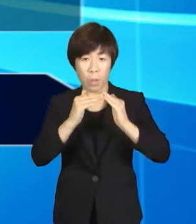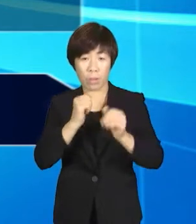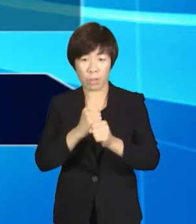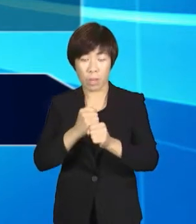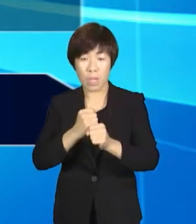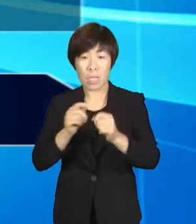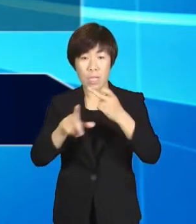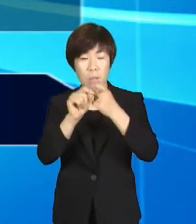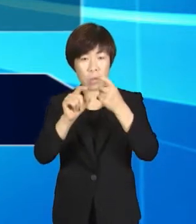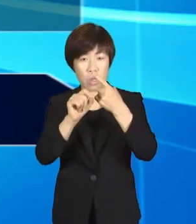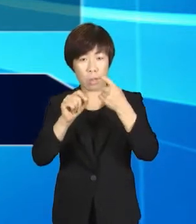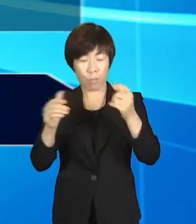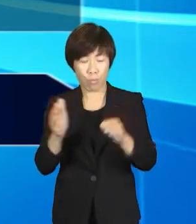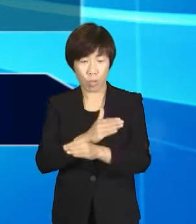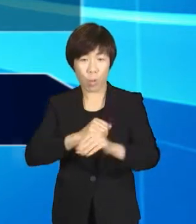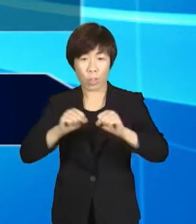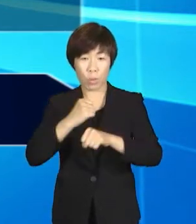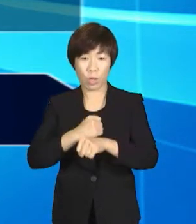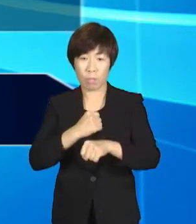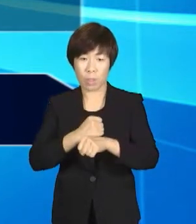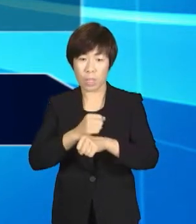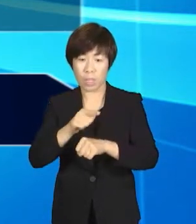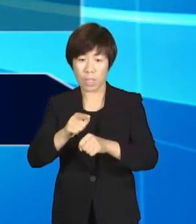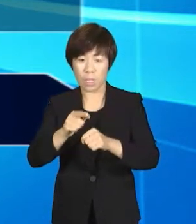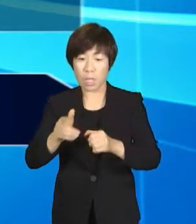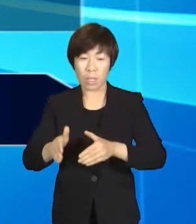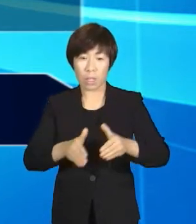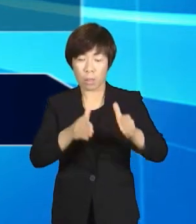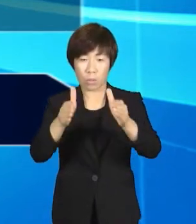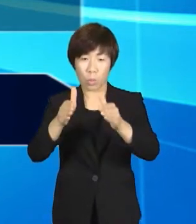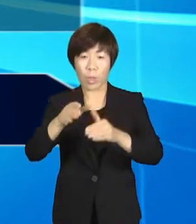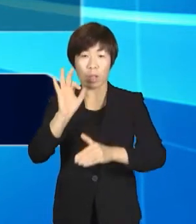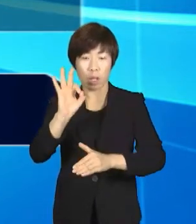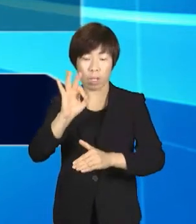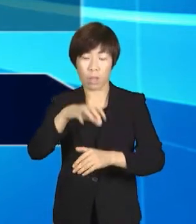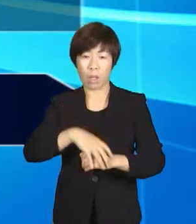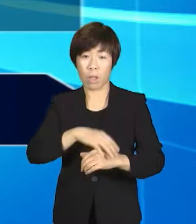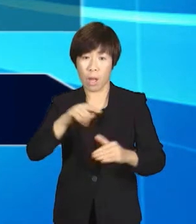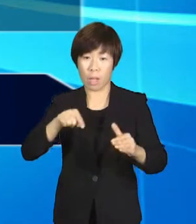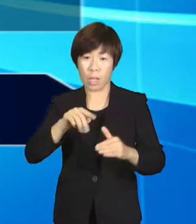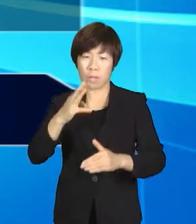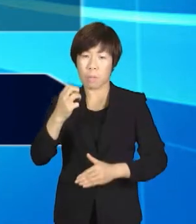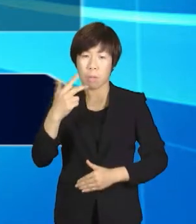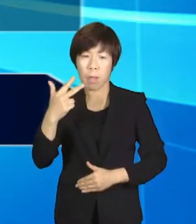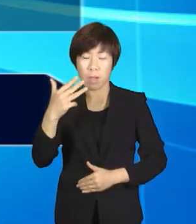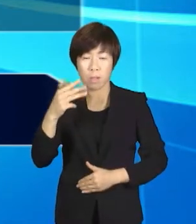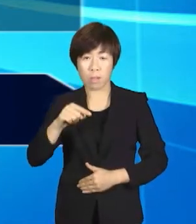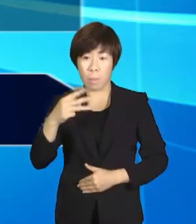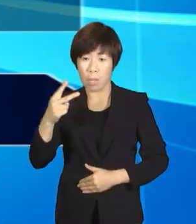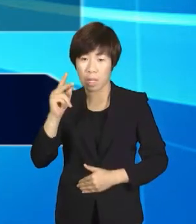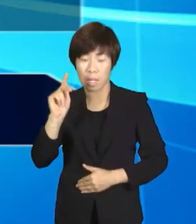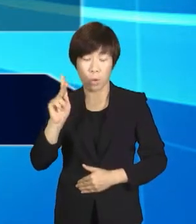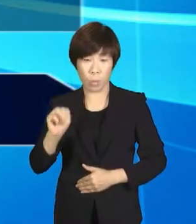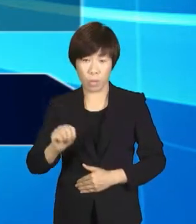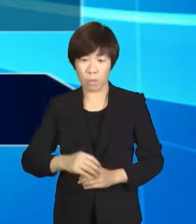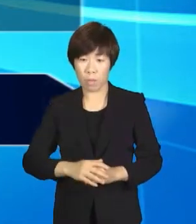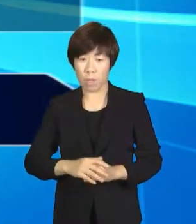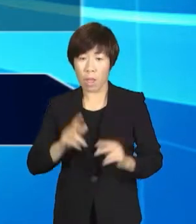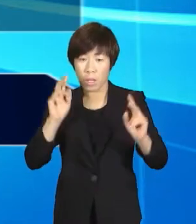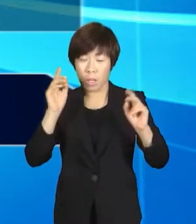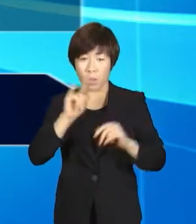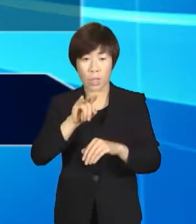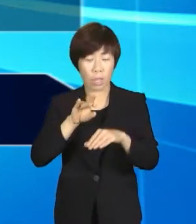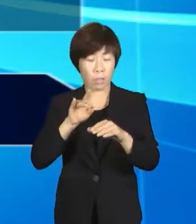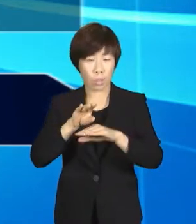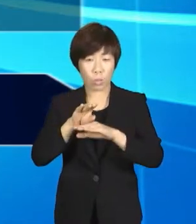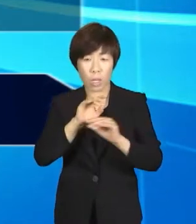11월부터 적극 추진키로 했습니다. 대책에 따르면 사업 시행 구간은 총 10개 도로변 38.2km이며 참여